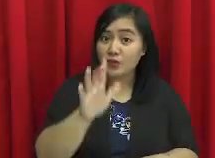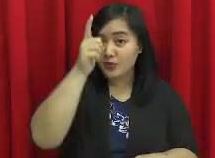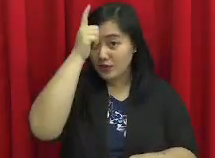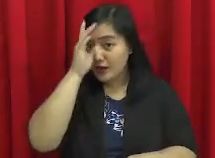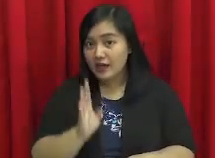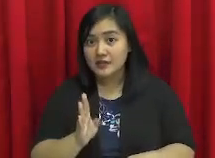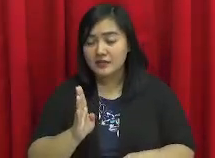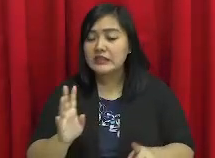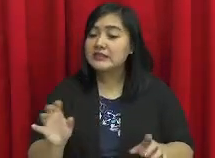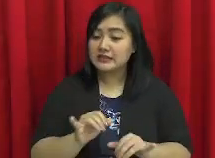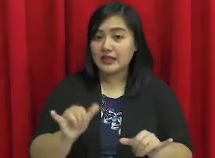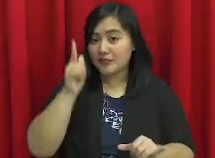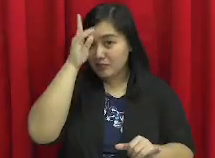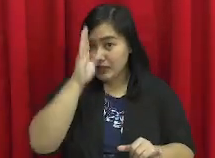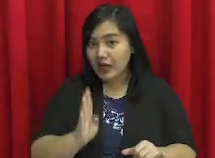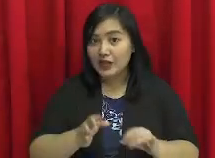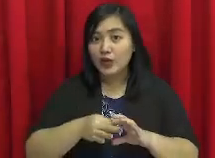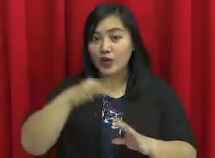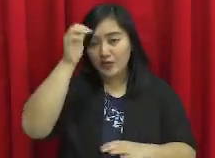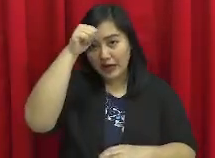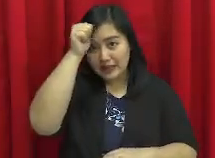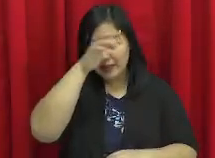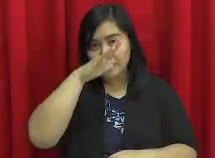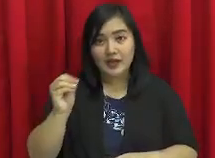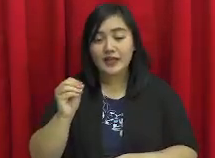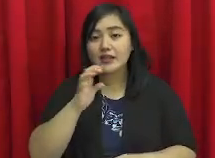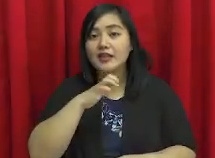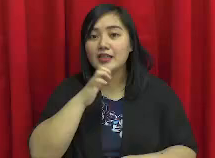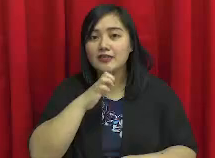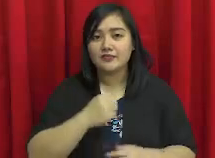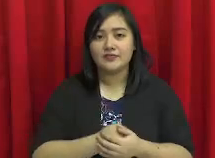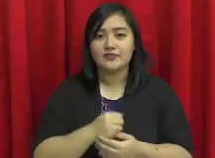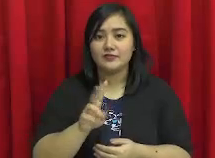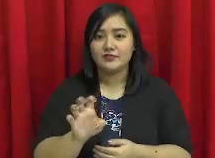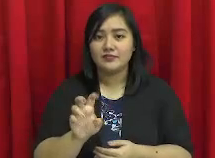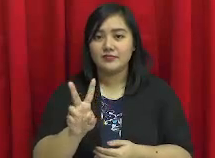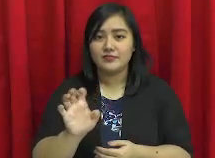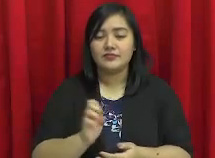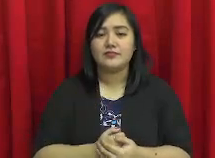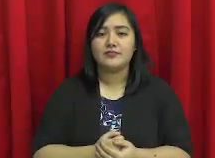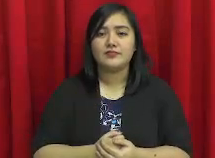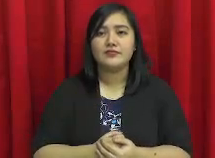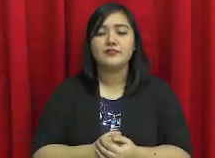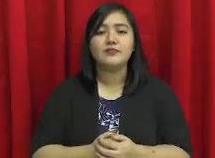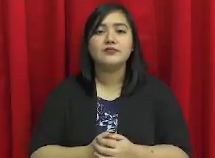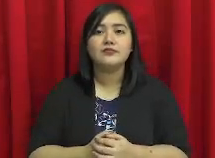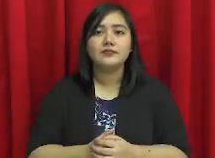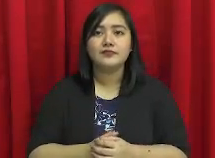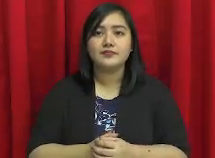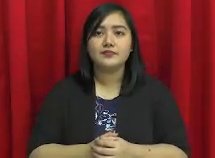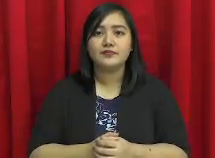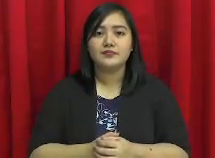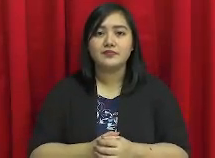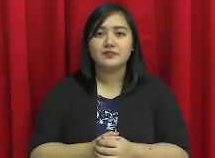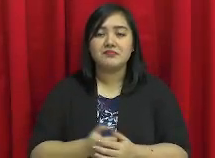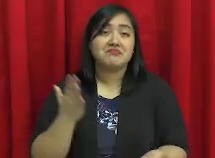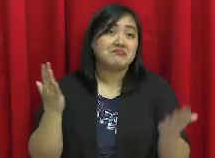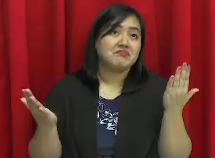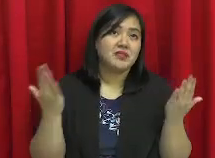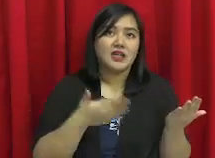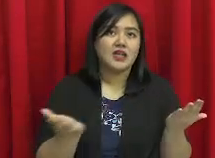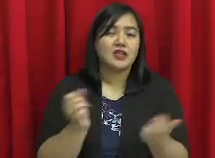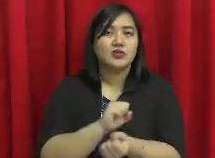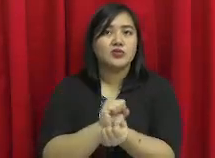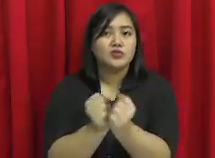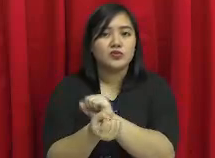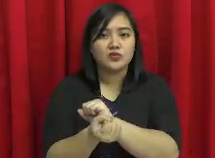ba? Mag-iba lang yan kapag iba na yung ginagawa mo sa loob ng tahanan. Yeah. Bakit? Iba na yung pattern eh. Nakikita niyo po ba